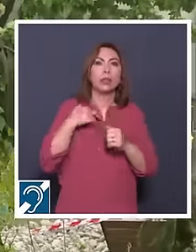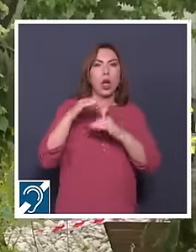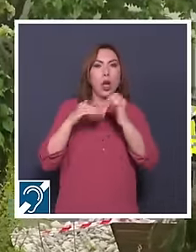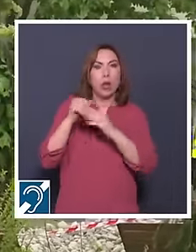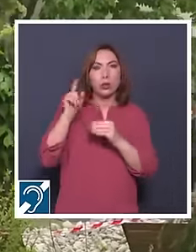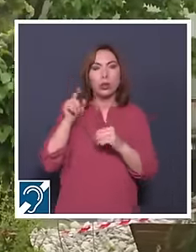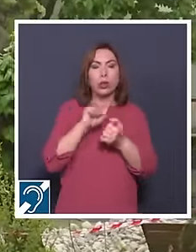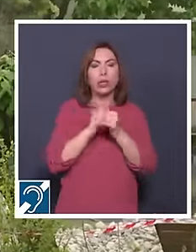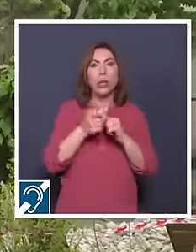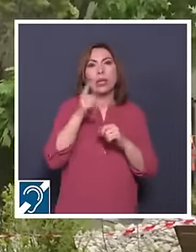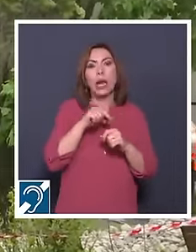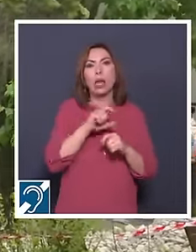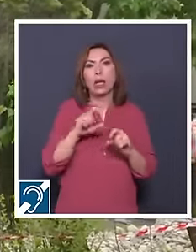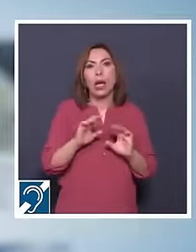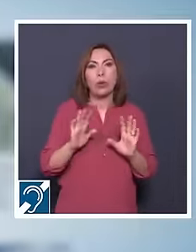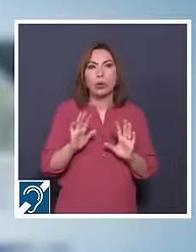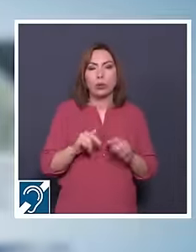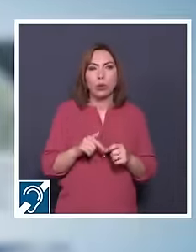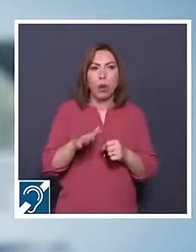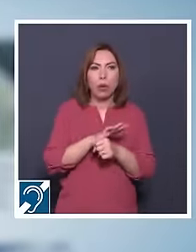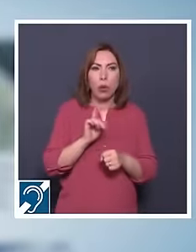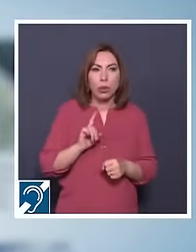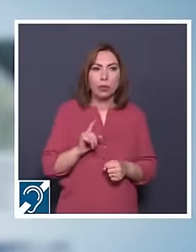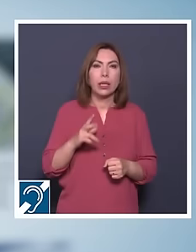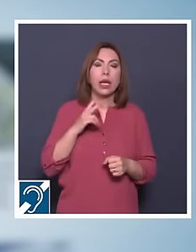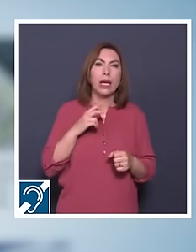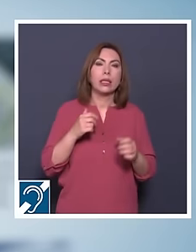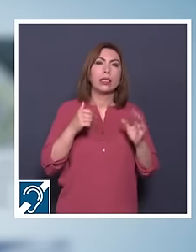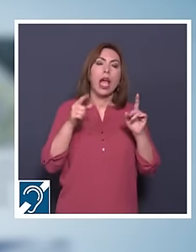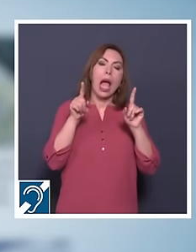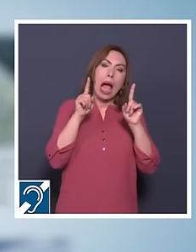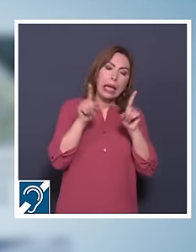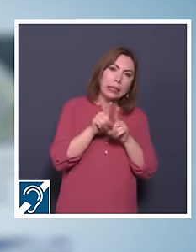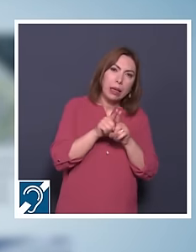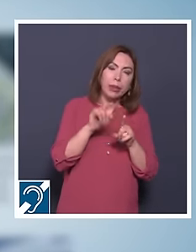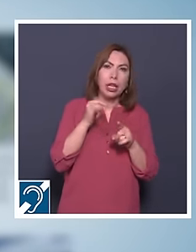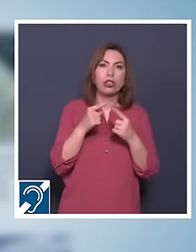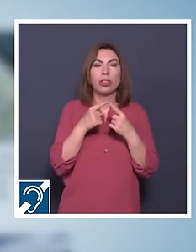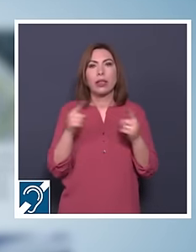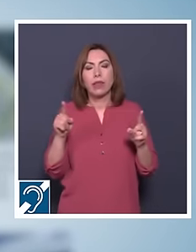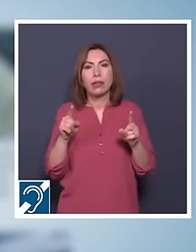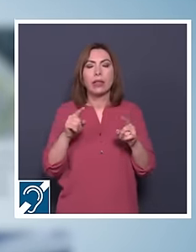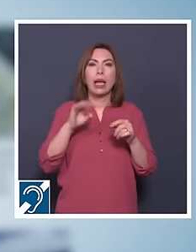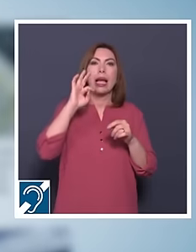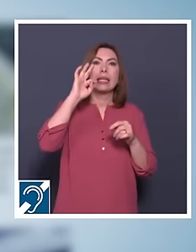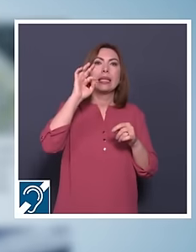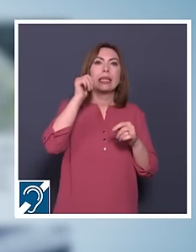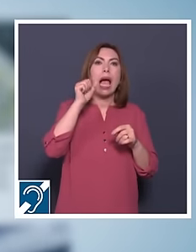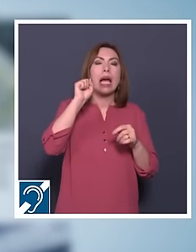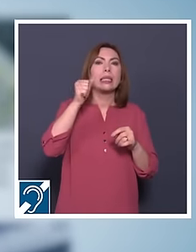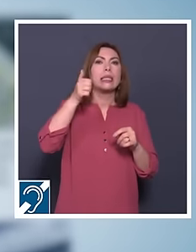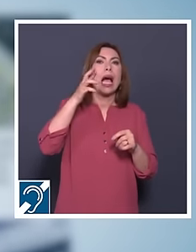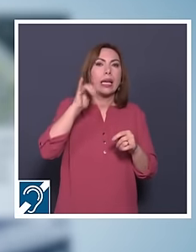construcției, fie din alte cauze. Există și asemănări și diferențe între tasări și alunecări de teren.